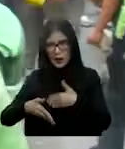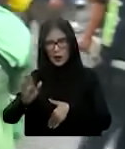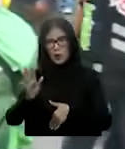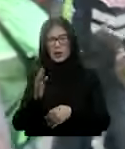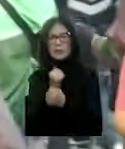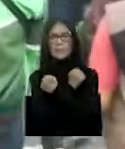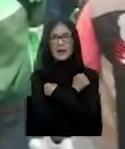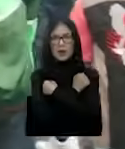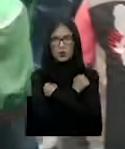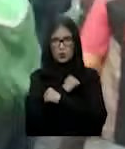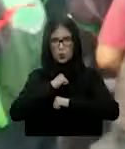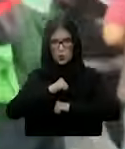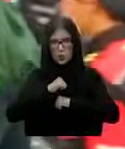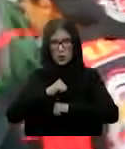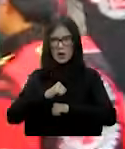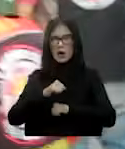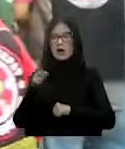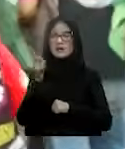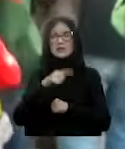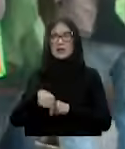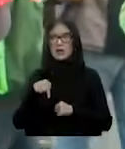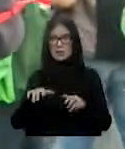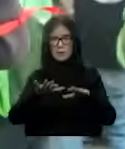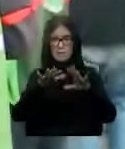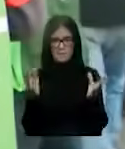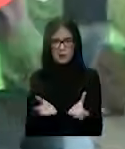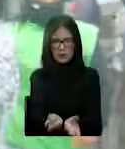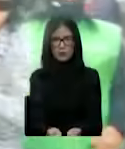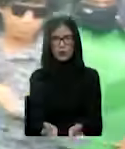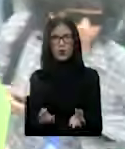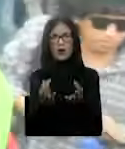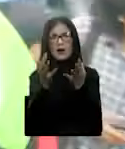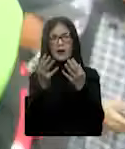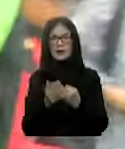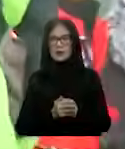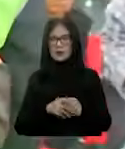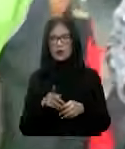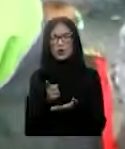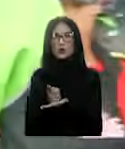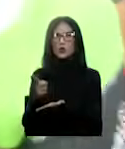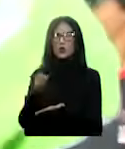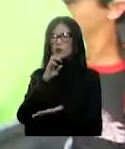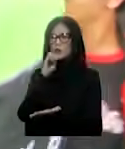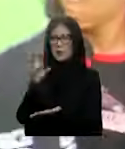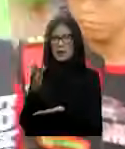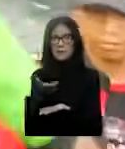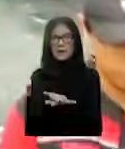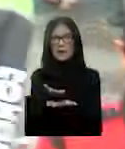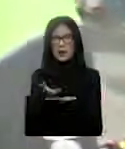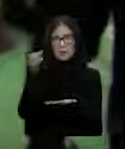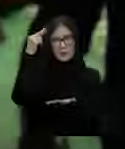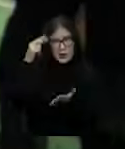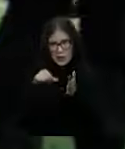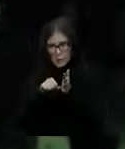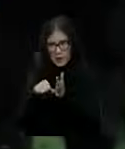Jakarta Pusat, bahkan melakukan aksi bakar ban. Sejumlah tuntutan disampaikan diantaranya meminta pemerintah membantu regulasi